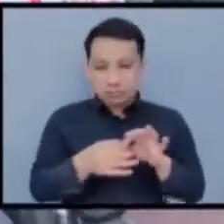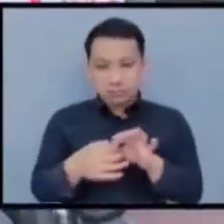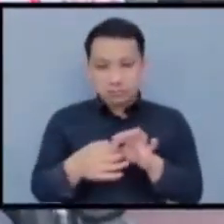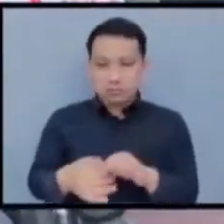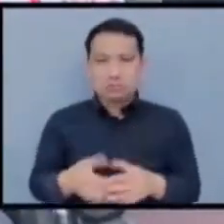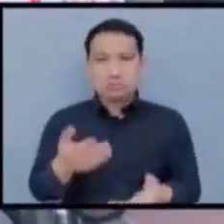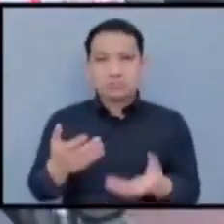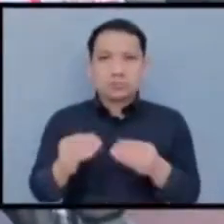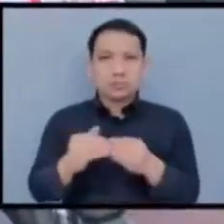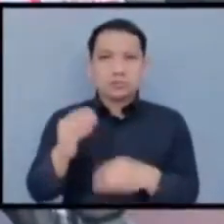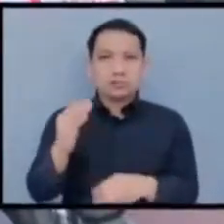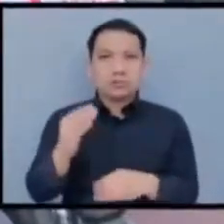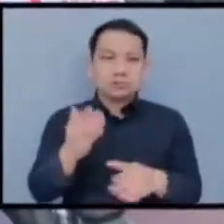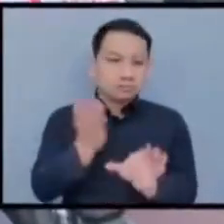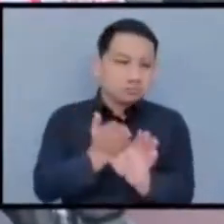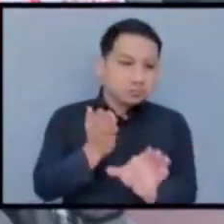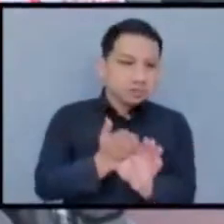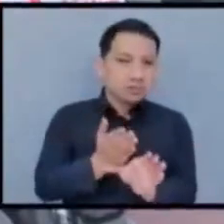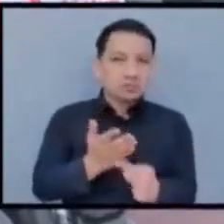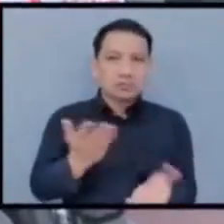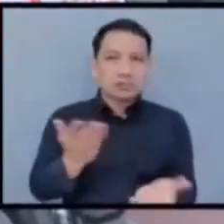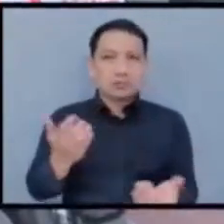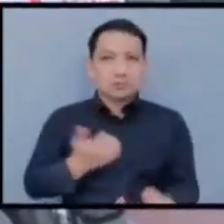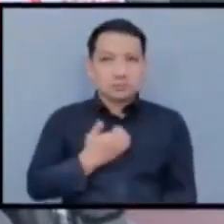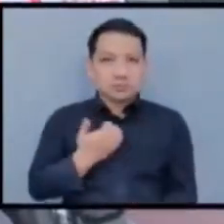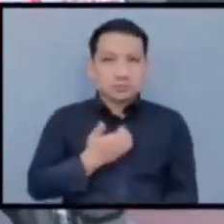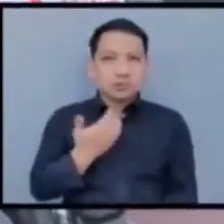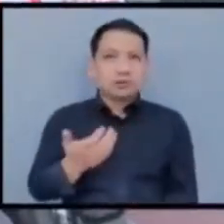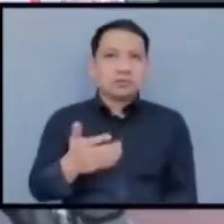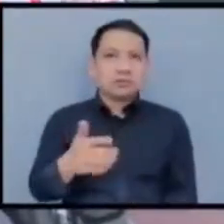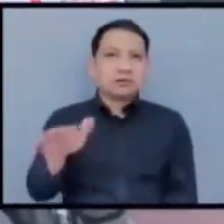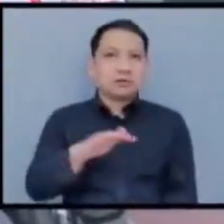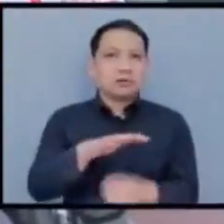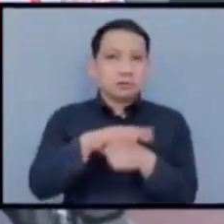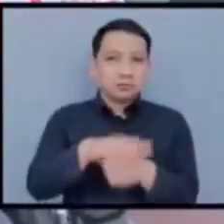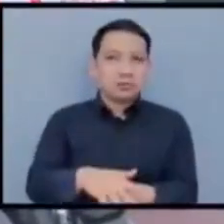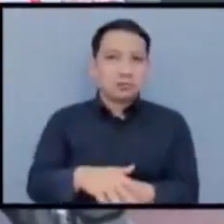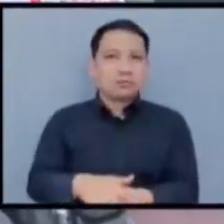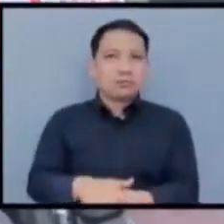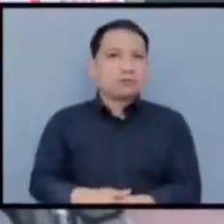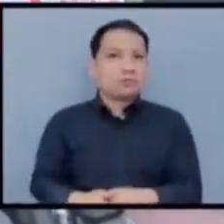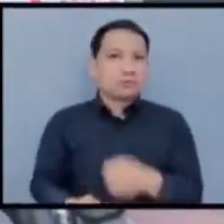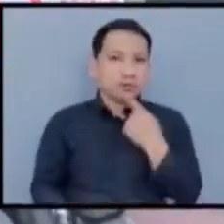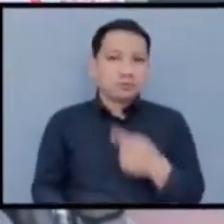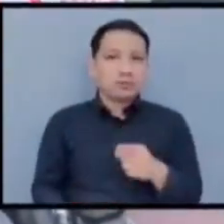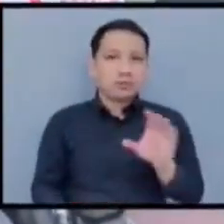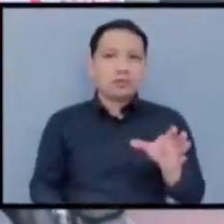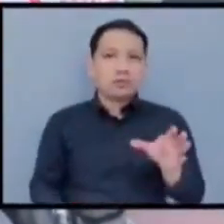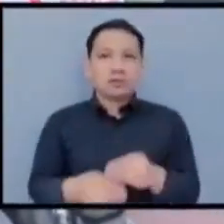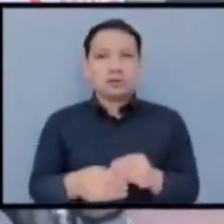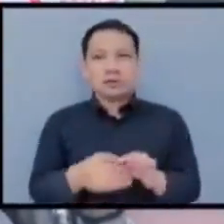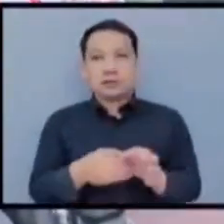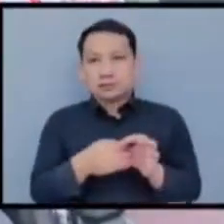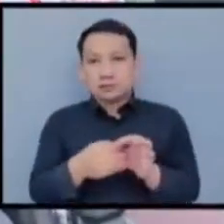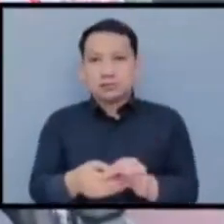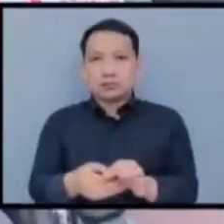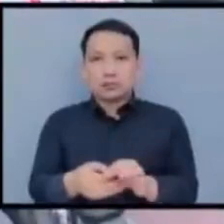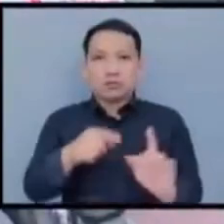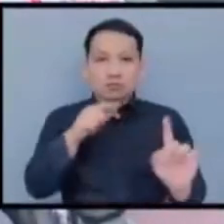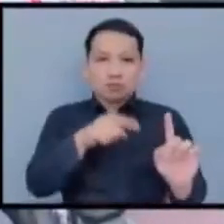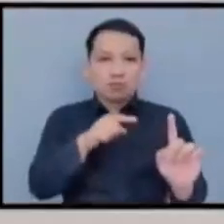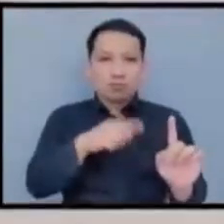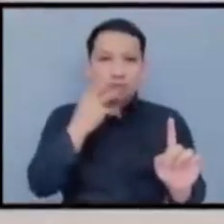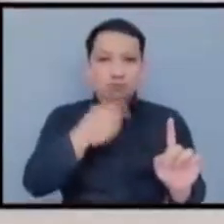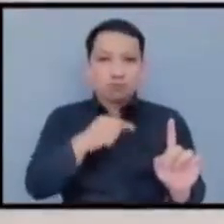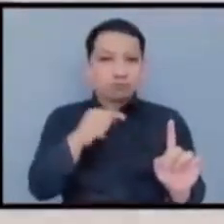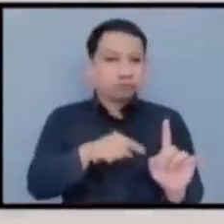on psychological as well as emotional pressure. Bagamat hindi naman tinukoy ng mga suspek kung sino talaga ang umano'y nanggigipit